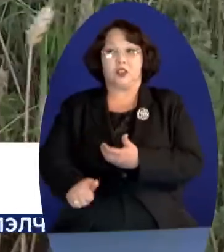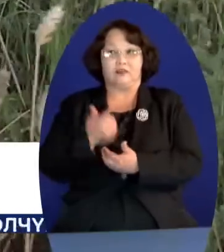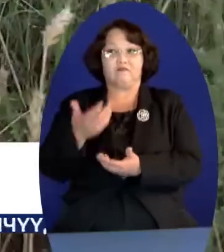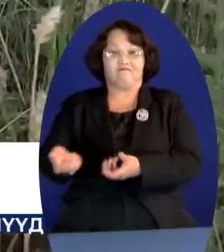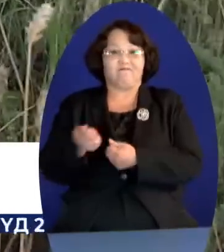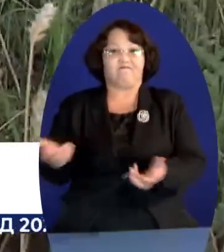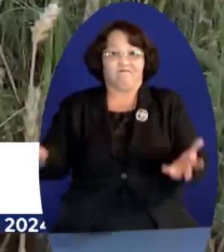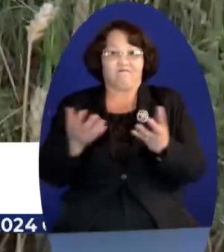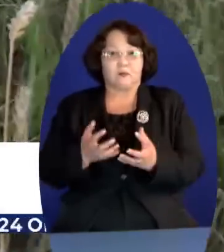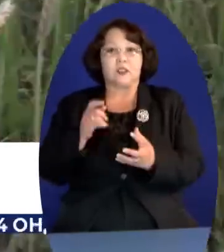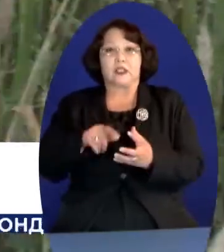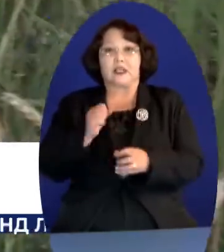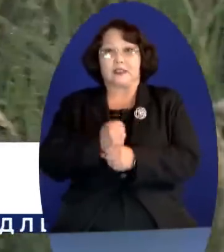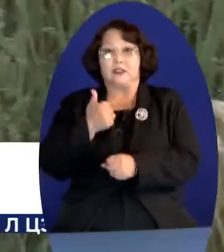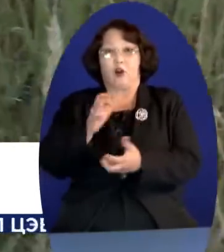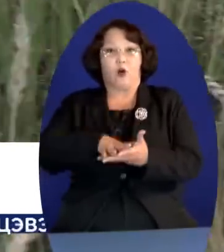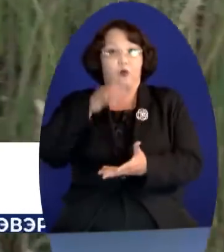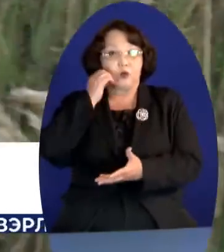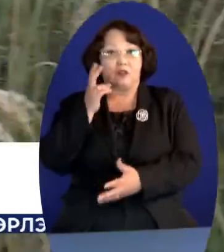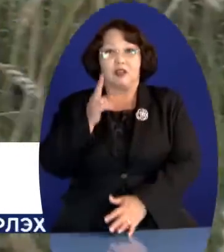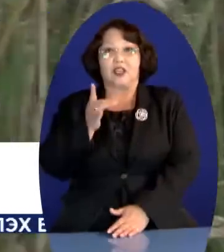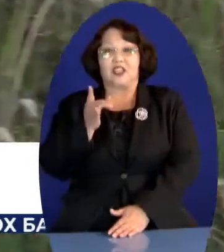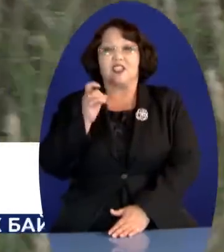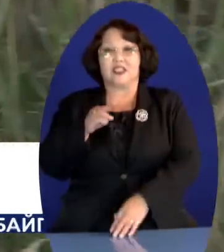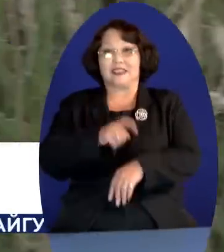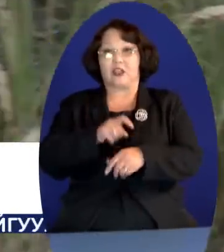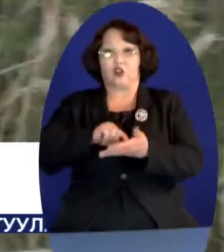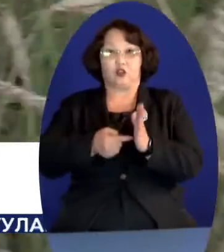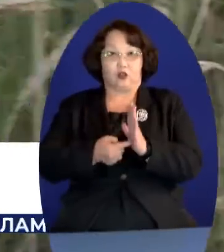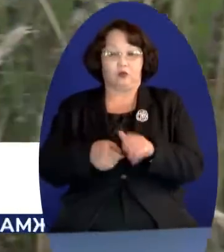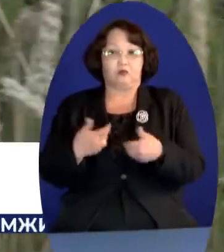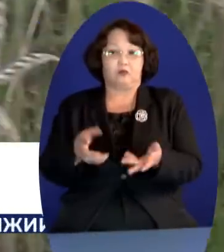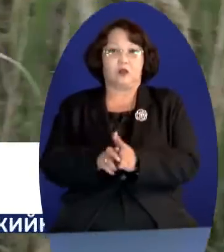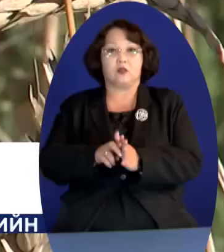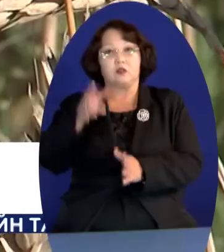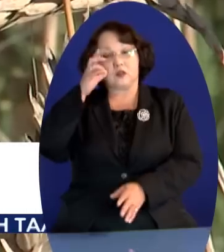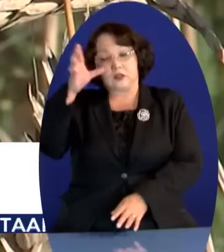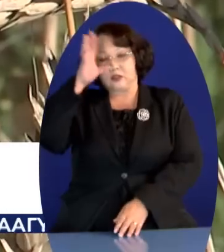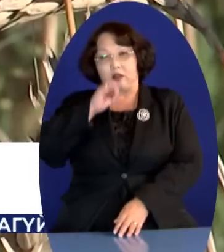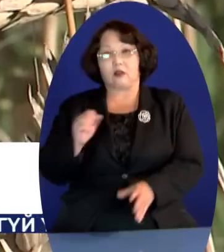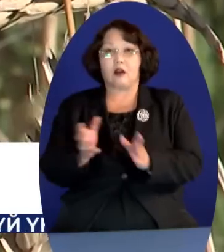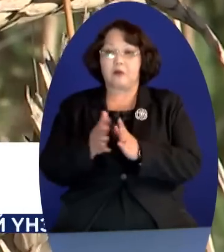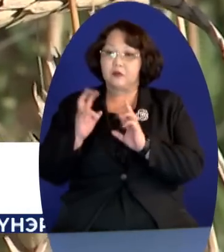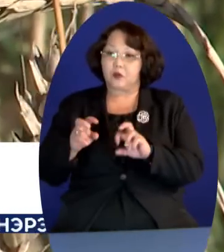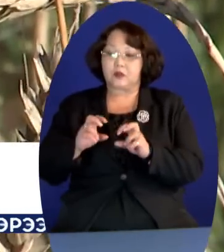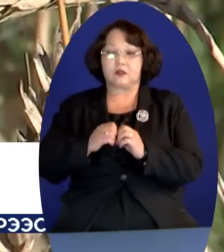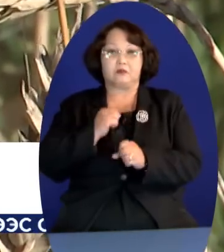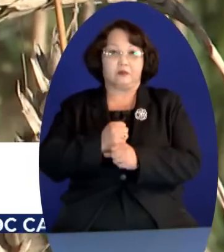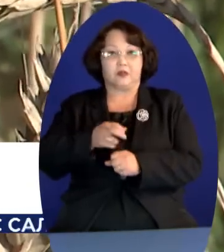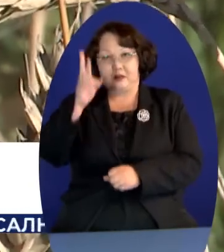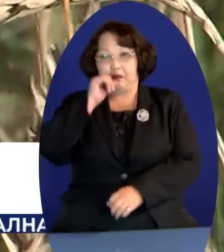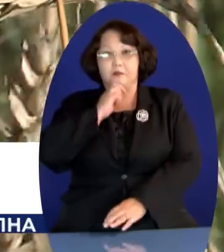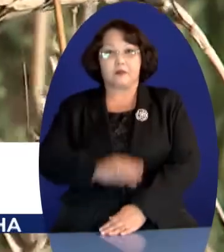ургац хураалтанд оролцсон хэмжээгээр нь оюутны кредит цагийг тооцох системийг бий болгох чиглэлээр боловсрол шинжилх ухааны сайттай хамтран судлаж байгааг салбарын